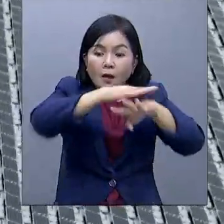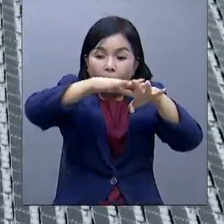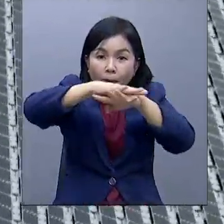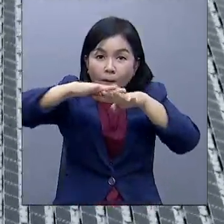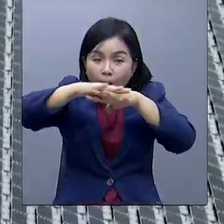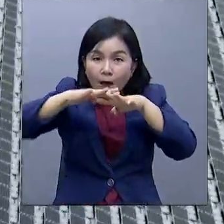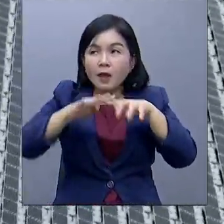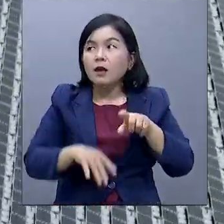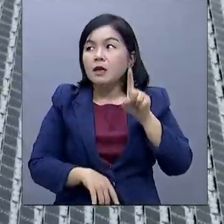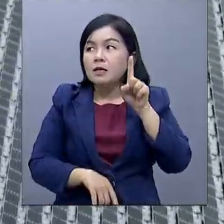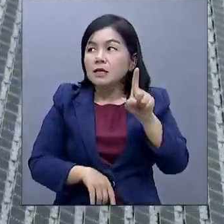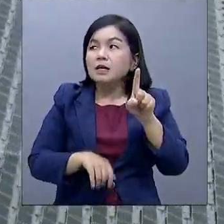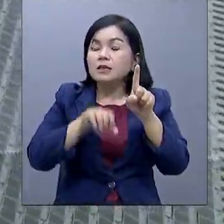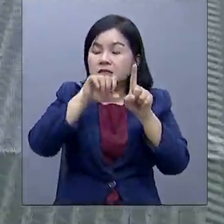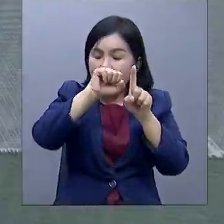งหมด